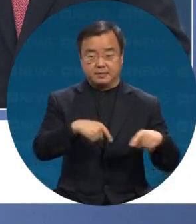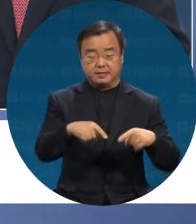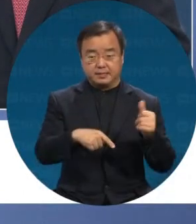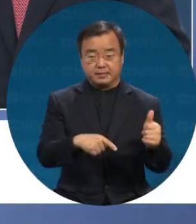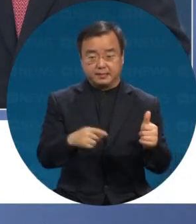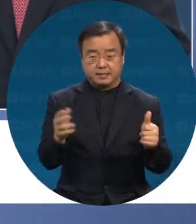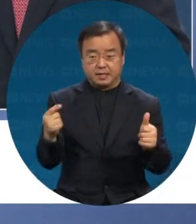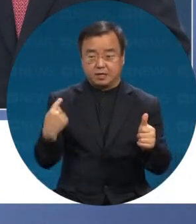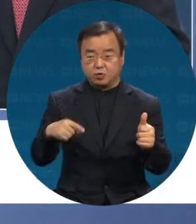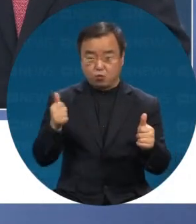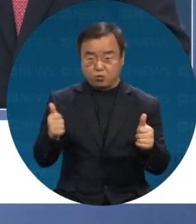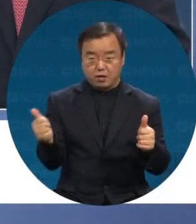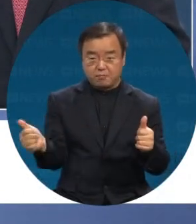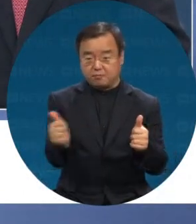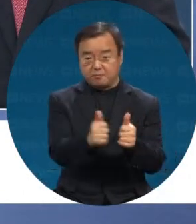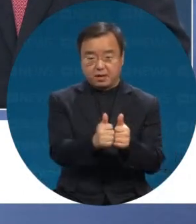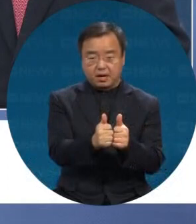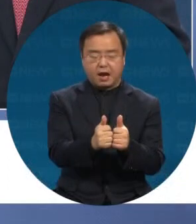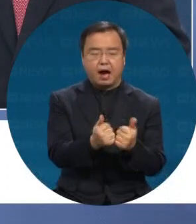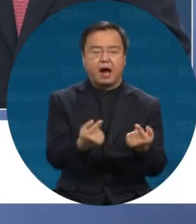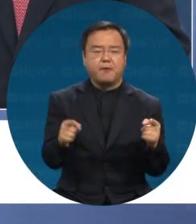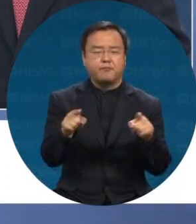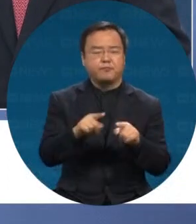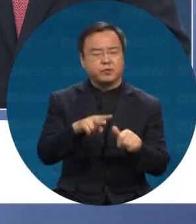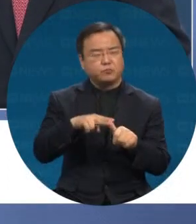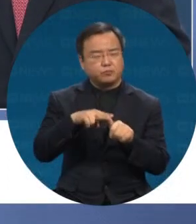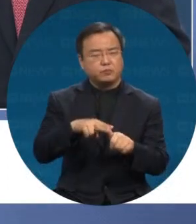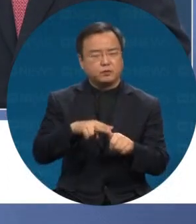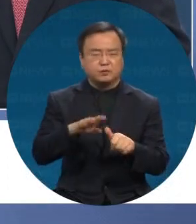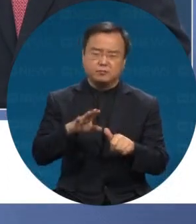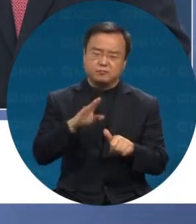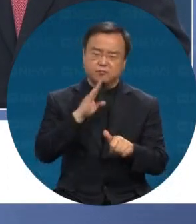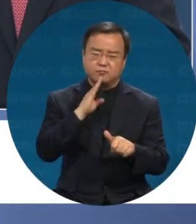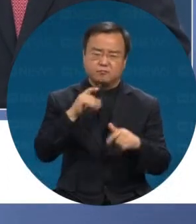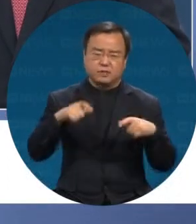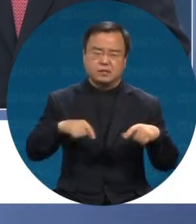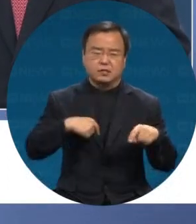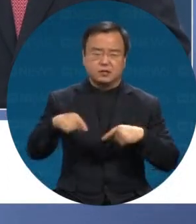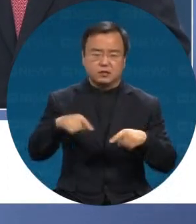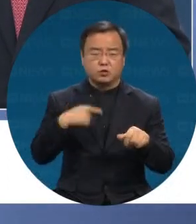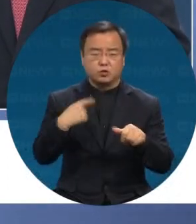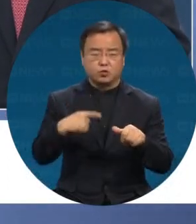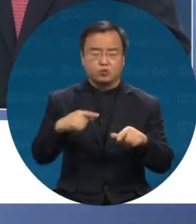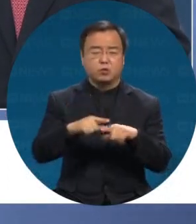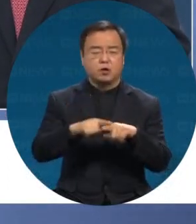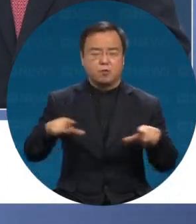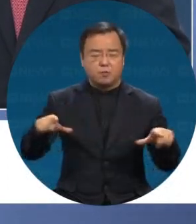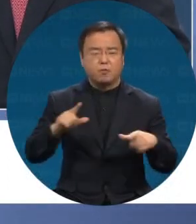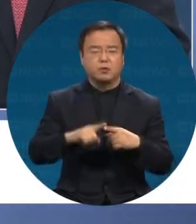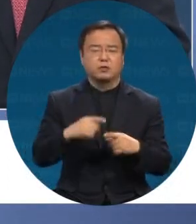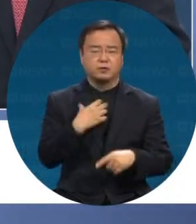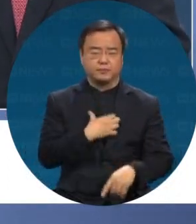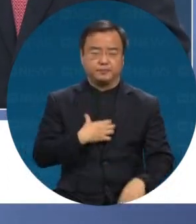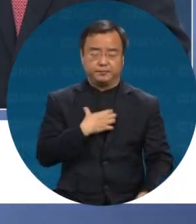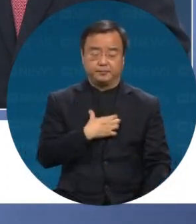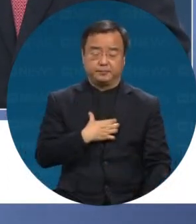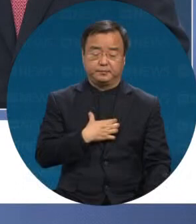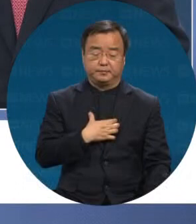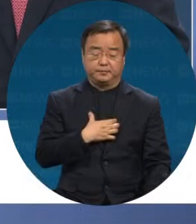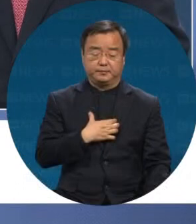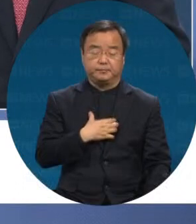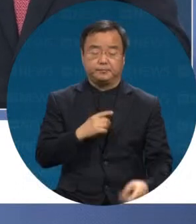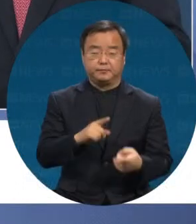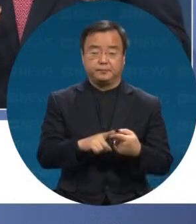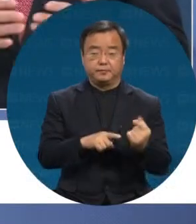정치적인 그런 형병성 문제 이런 것을 걱정들을 많이 합니다 그래서